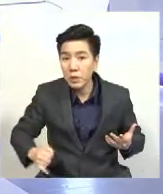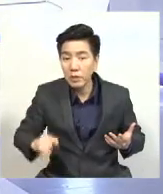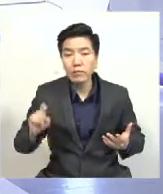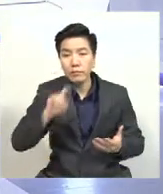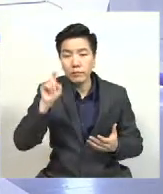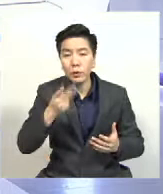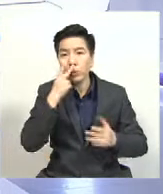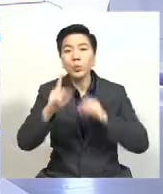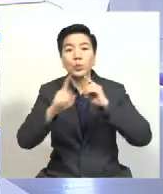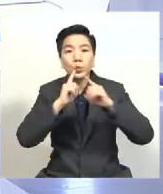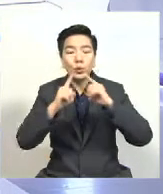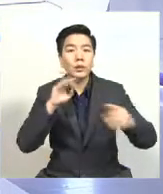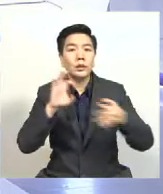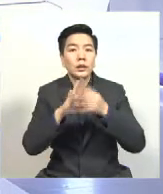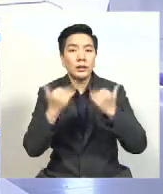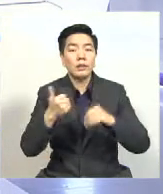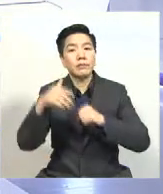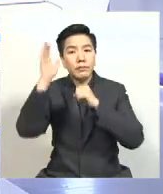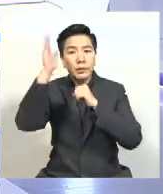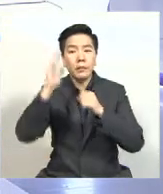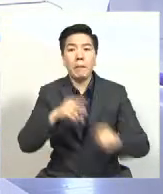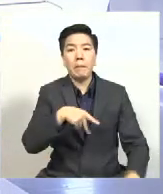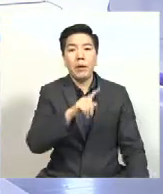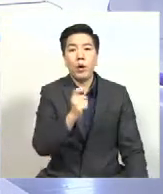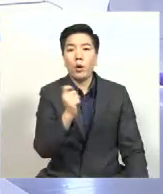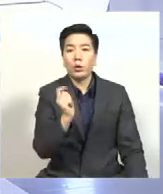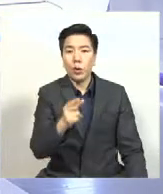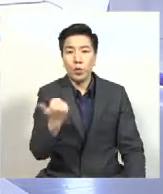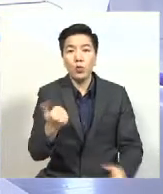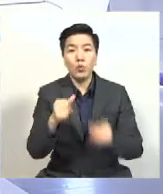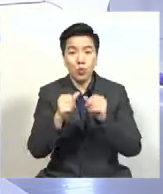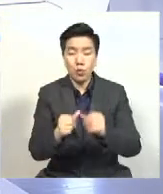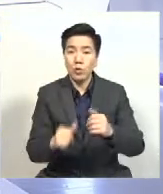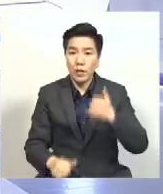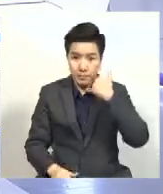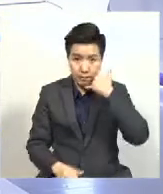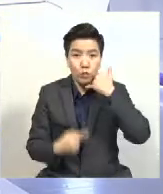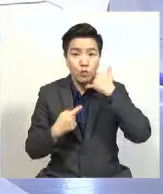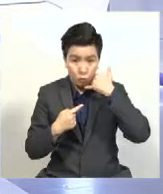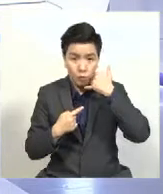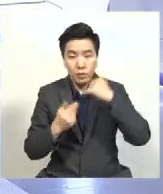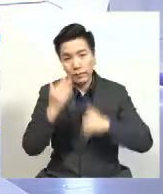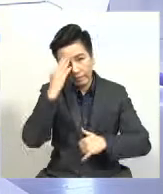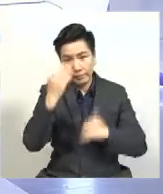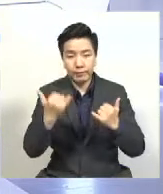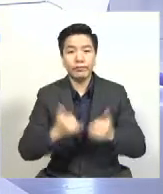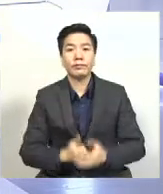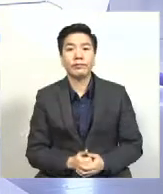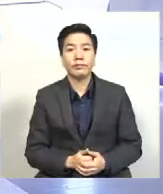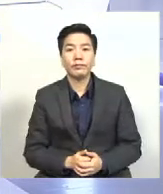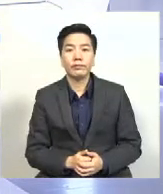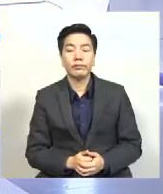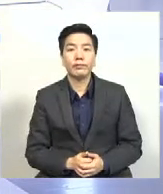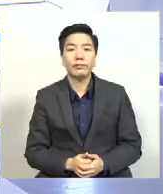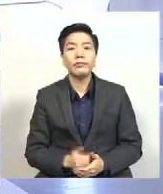ไม่เราจะไปพูดคุยกันนะคะกับท่านโฆษกปอท.ซึ่งตอนนี้ท่านอยู่ในสายกับเราแล้วค่ะสวัสดีค่ะ